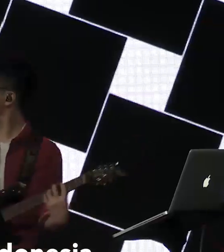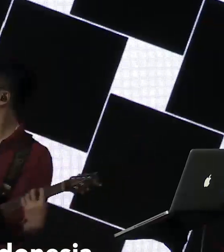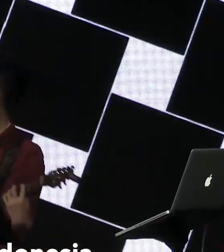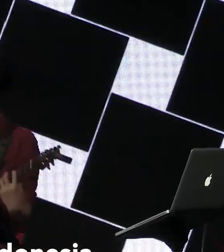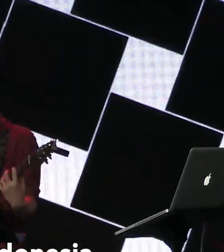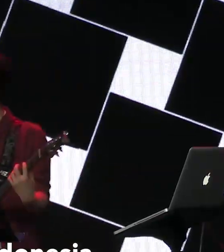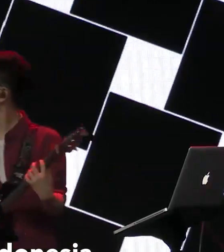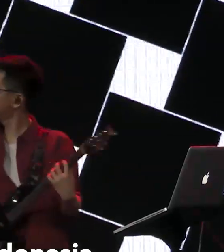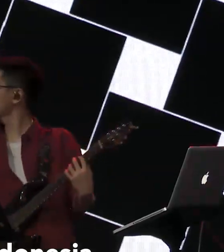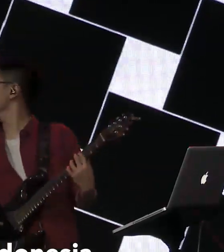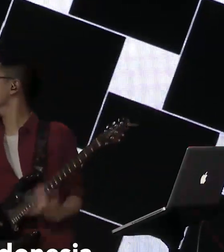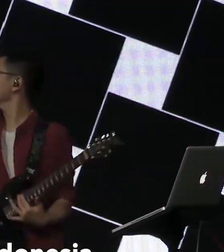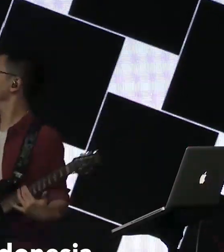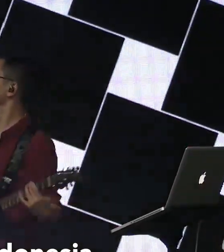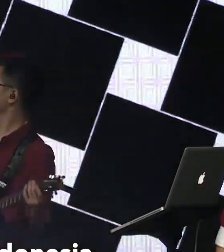satu,